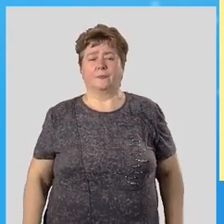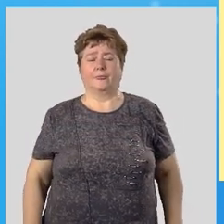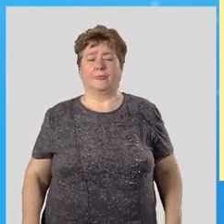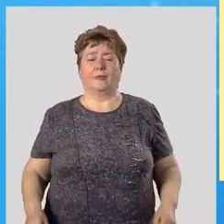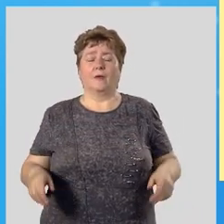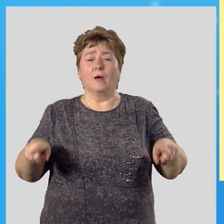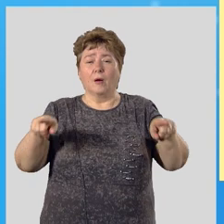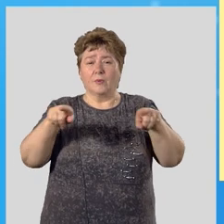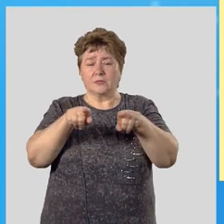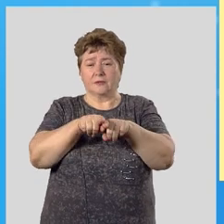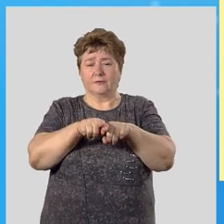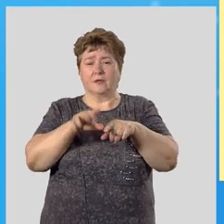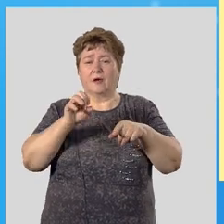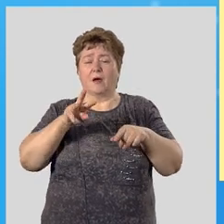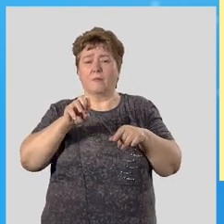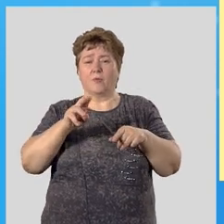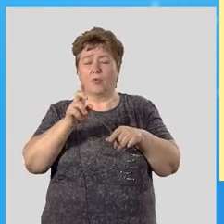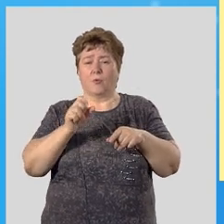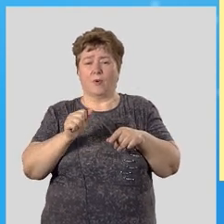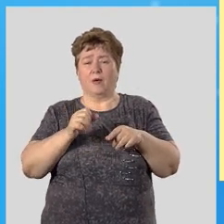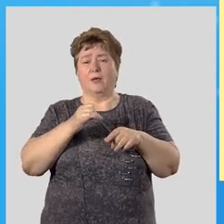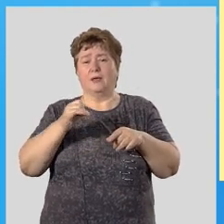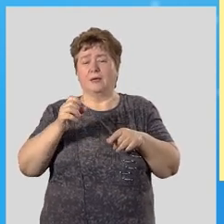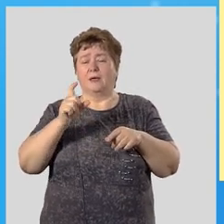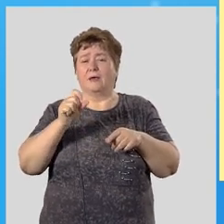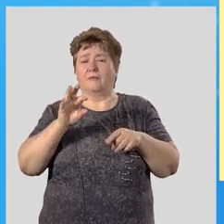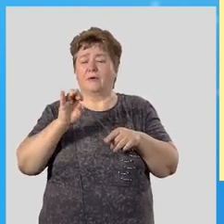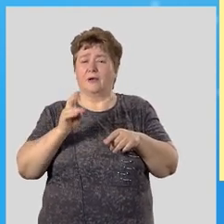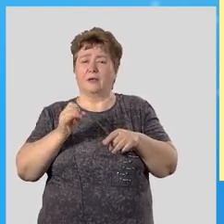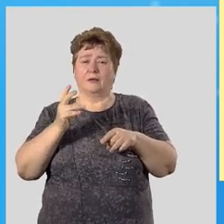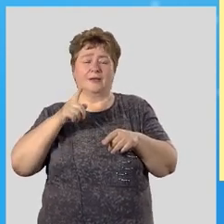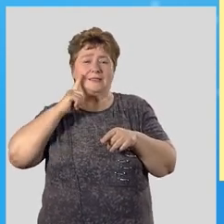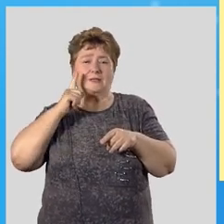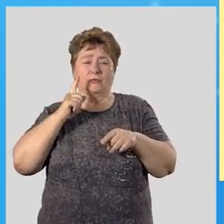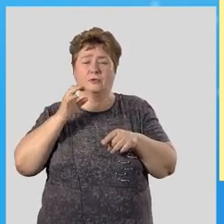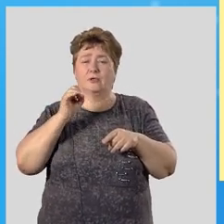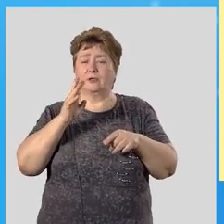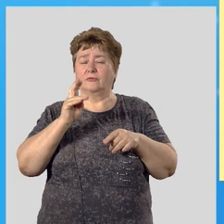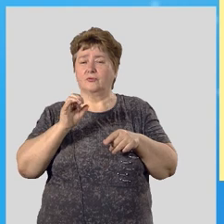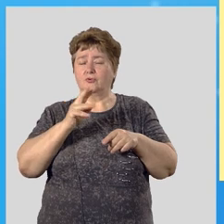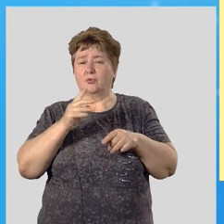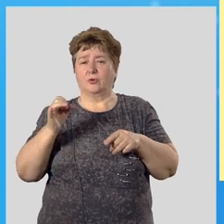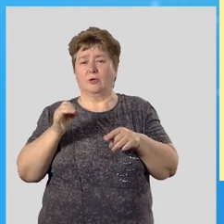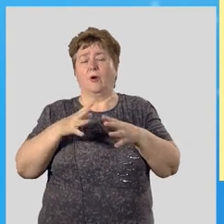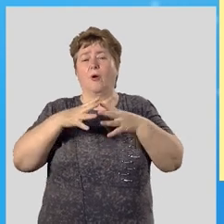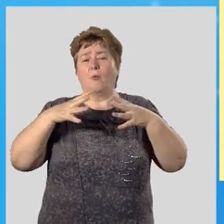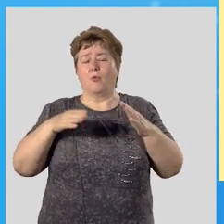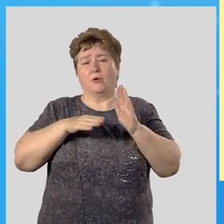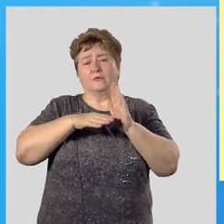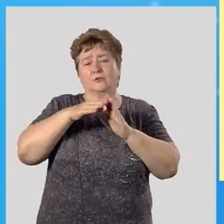По сравнению с амебой и эвгленой зеленой, инфузории